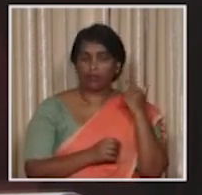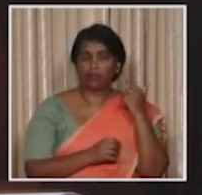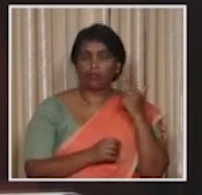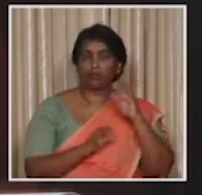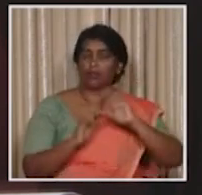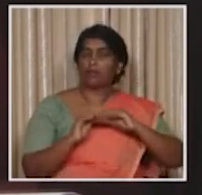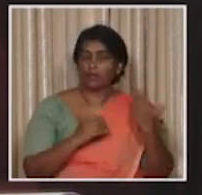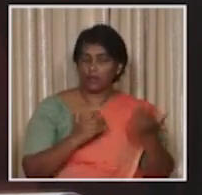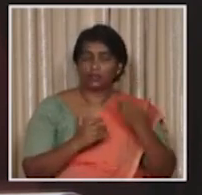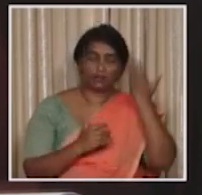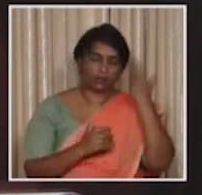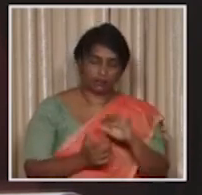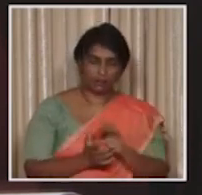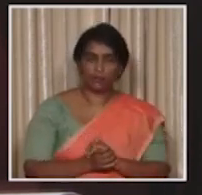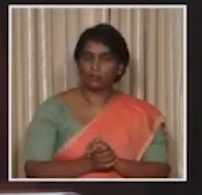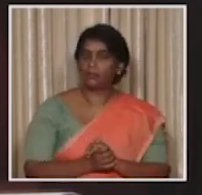අනතුරුව මිය ගිහිල්ලා